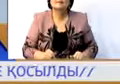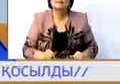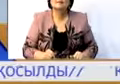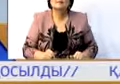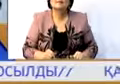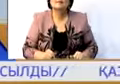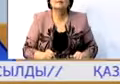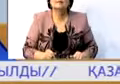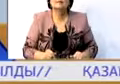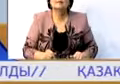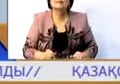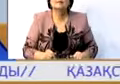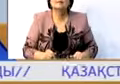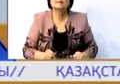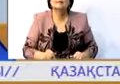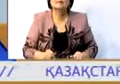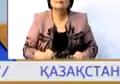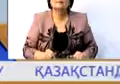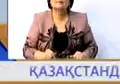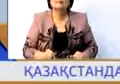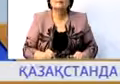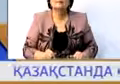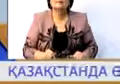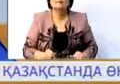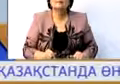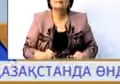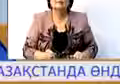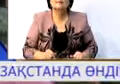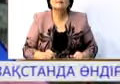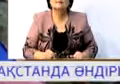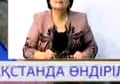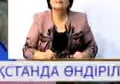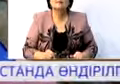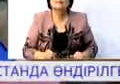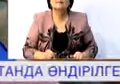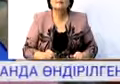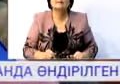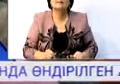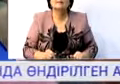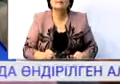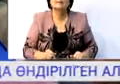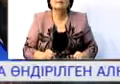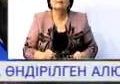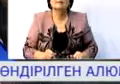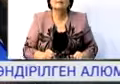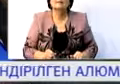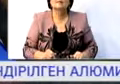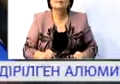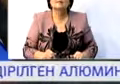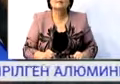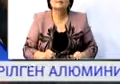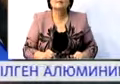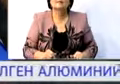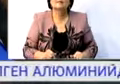жеткен. Қашаннан өлмейміз деп, шаттанамыз өлмесе ата бабаң ол